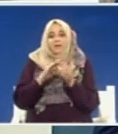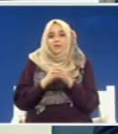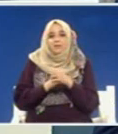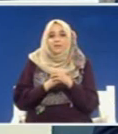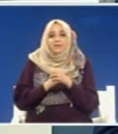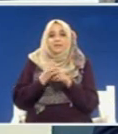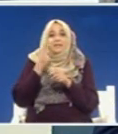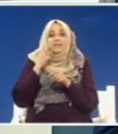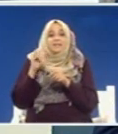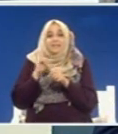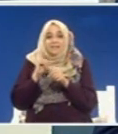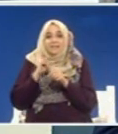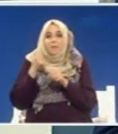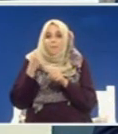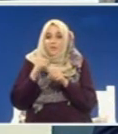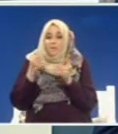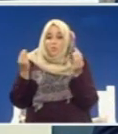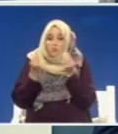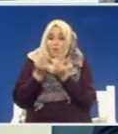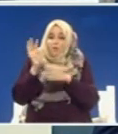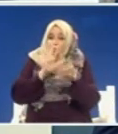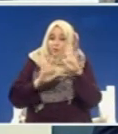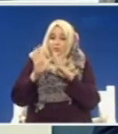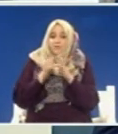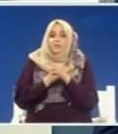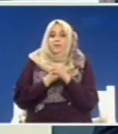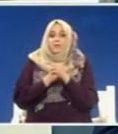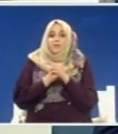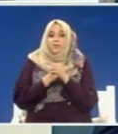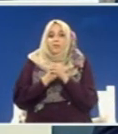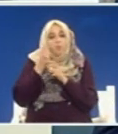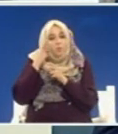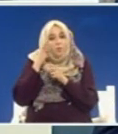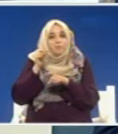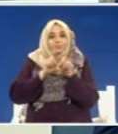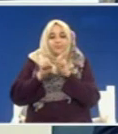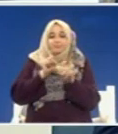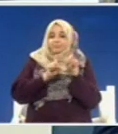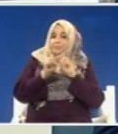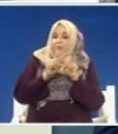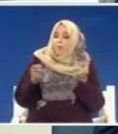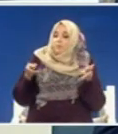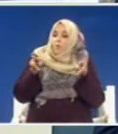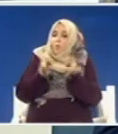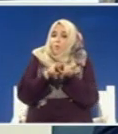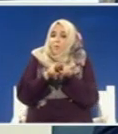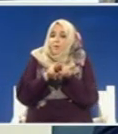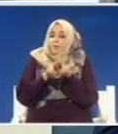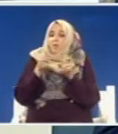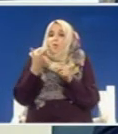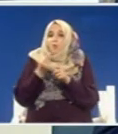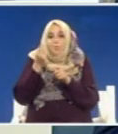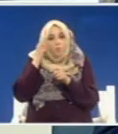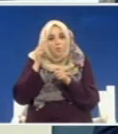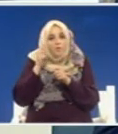إذا كان فيه إمكانية الصلح والتصالح والتصافي والتراجع بين الزوجين لحياة طبيعية